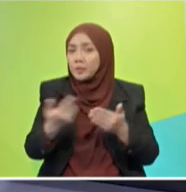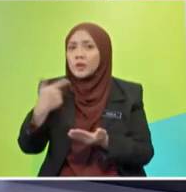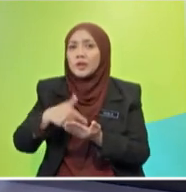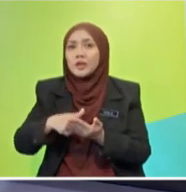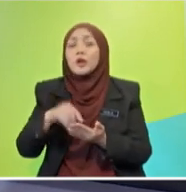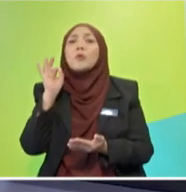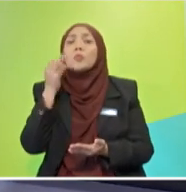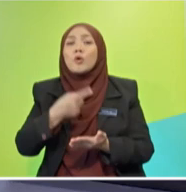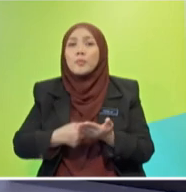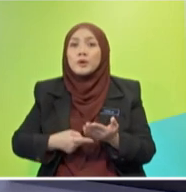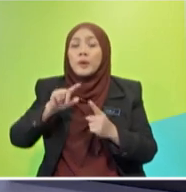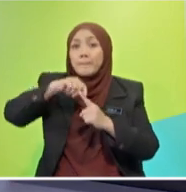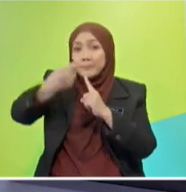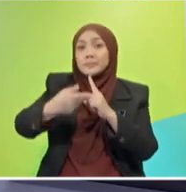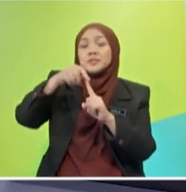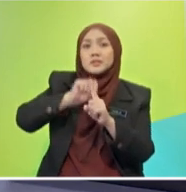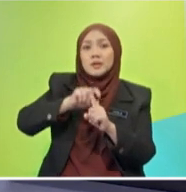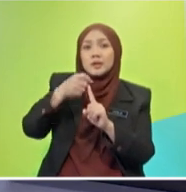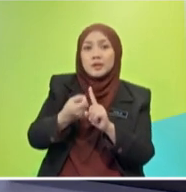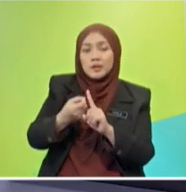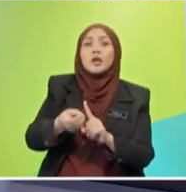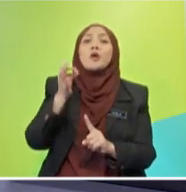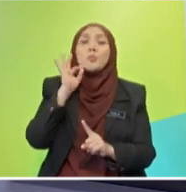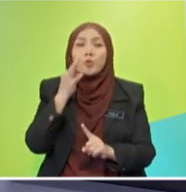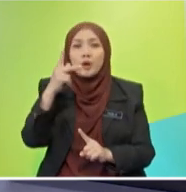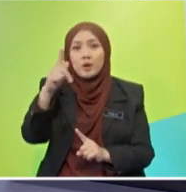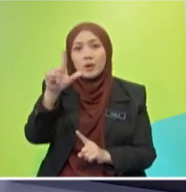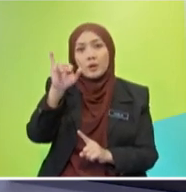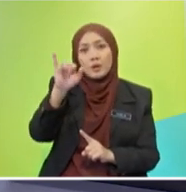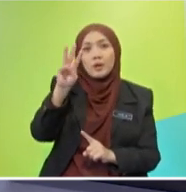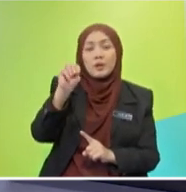buah pisang pisang buah cream Nutrijell betul